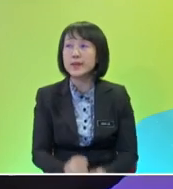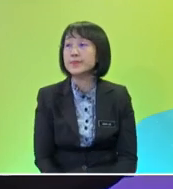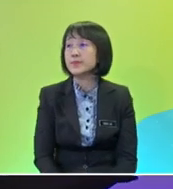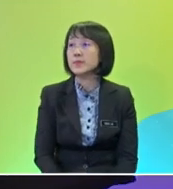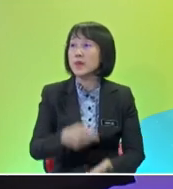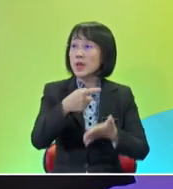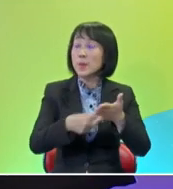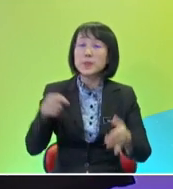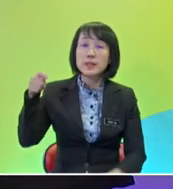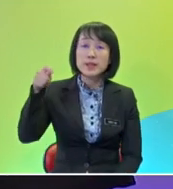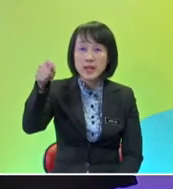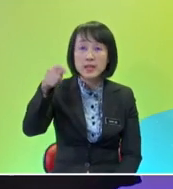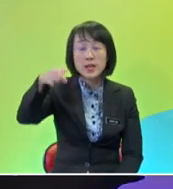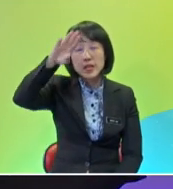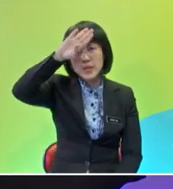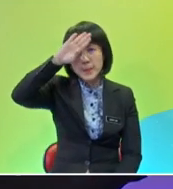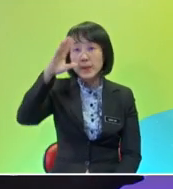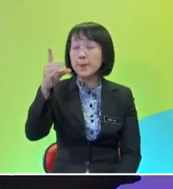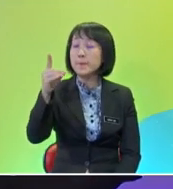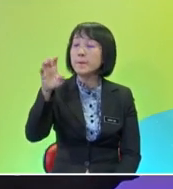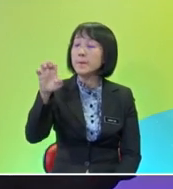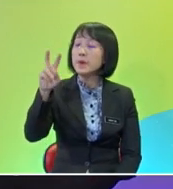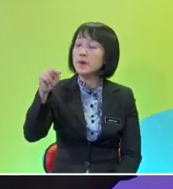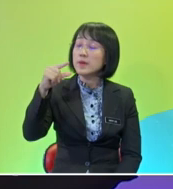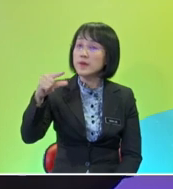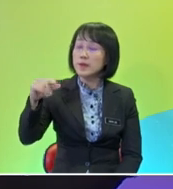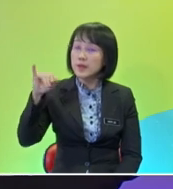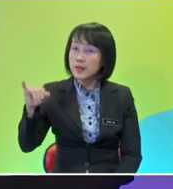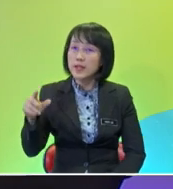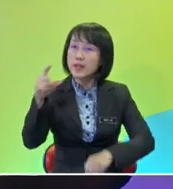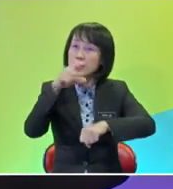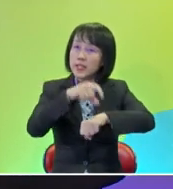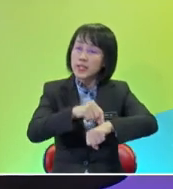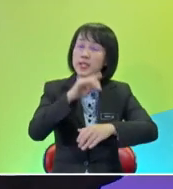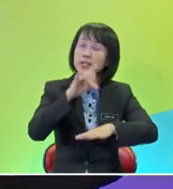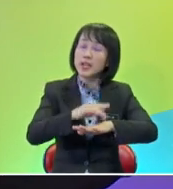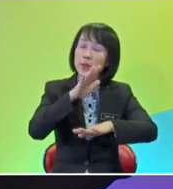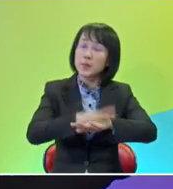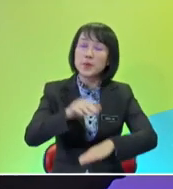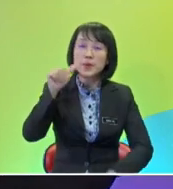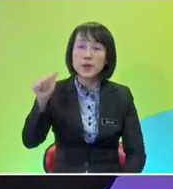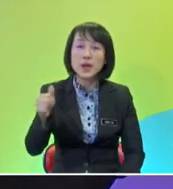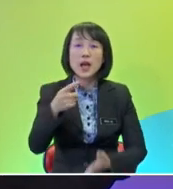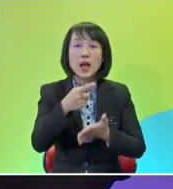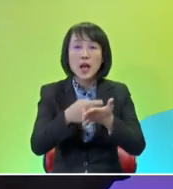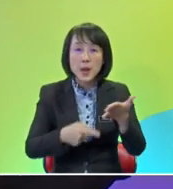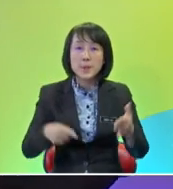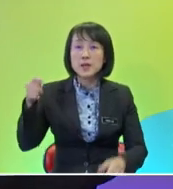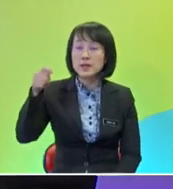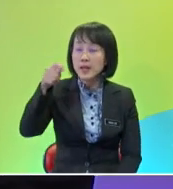tanda demam denggi. Kalau kena gigit dengan nyamuk Aedes tadi, apakah gejala dan tanda demam